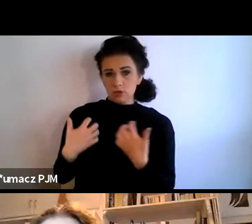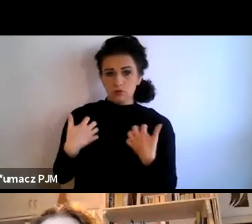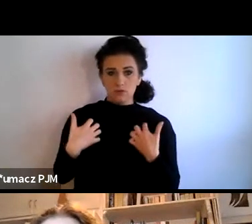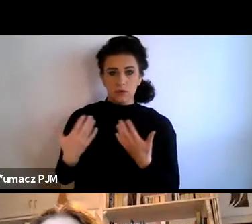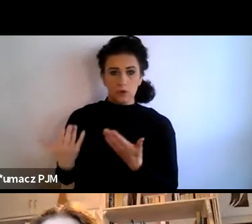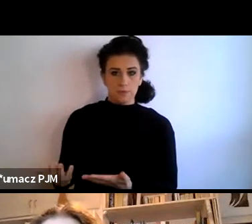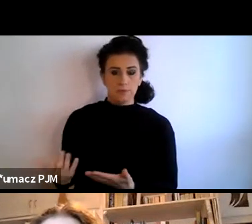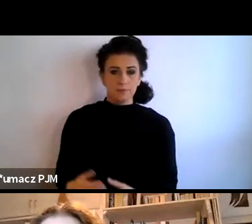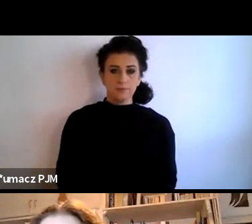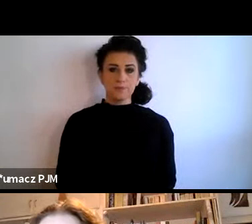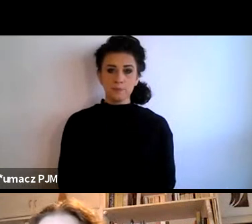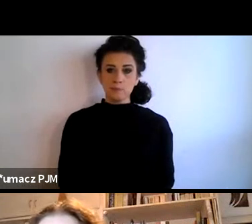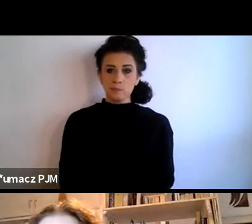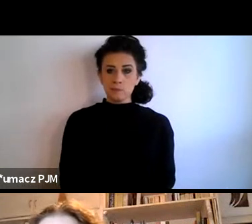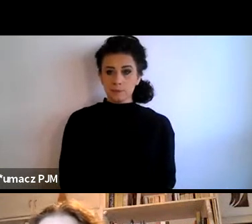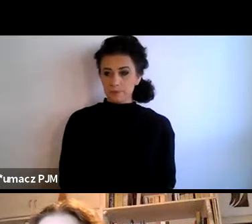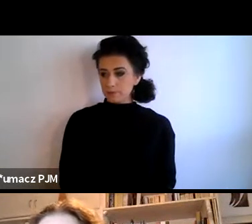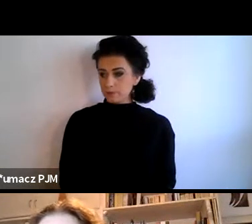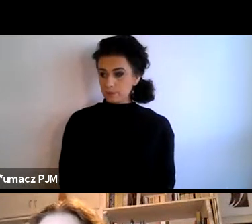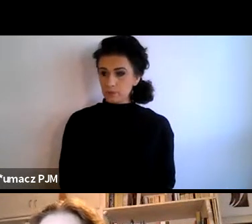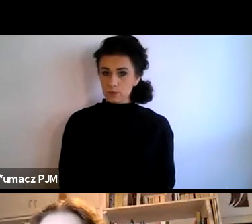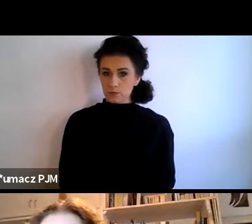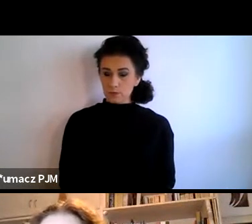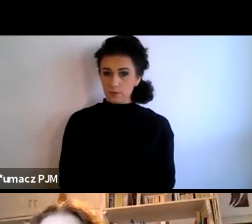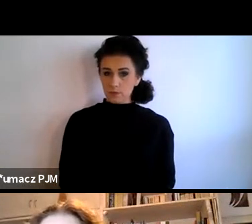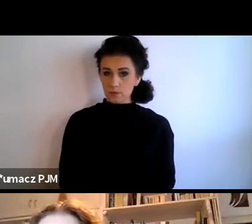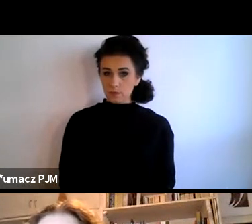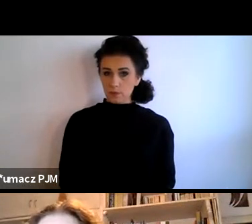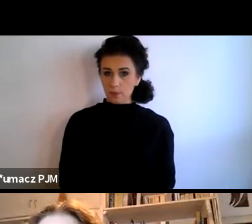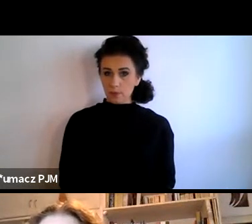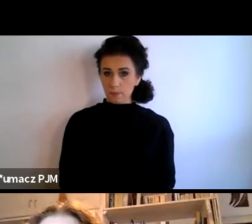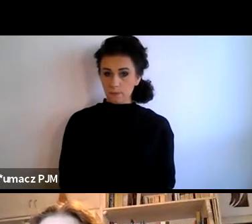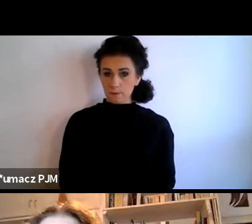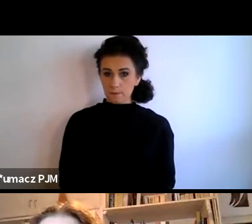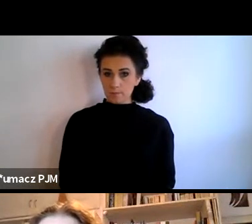Zapewne. No to też kwestia pewnych,